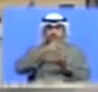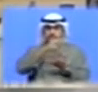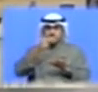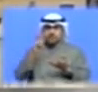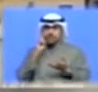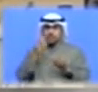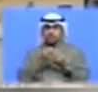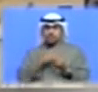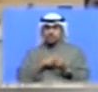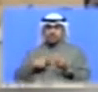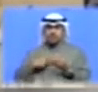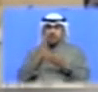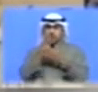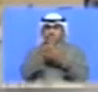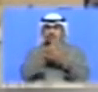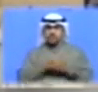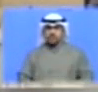مجلس الوزراء ووزير الخارجية.